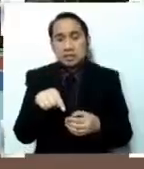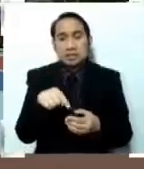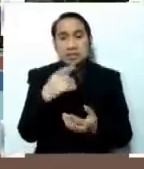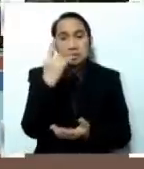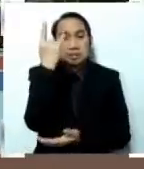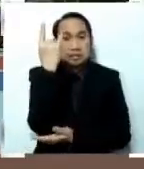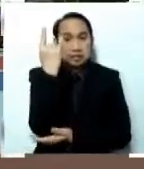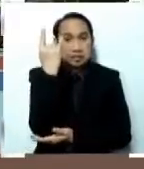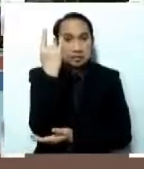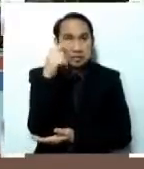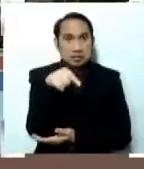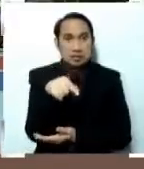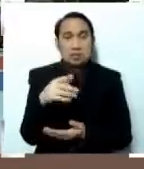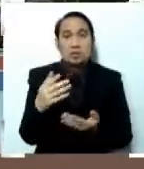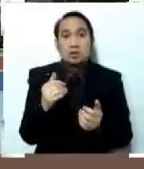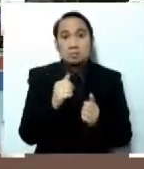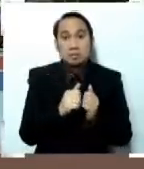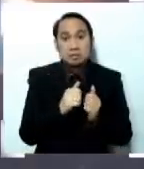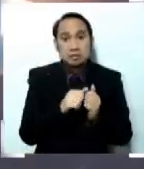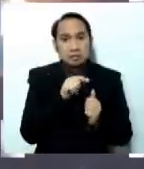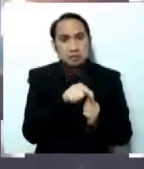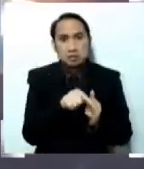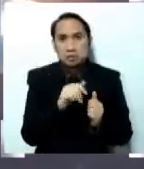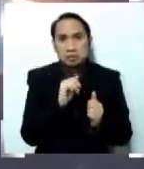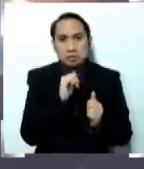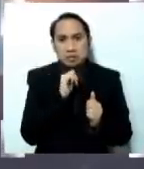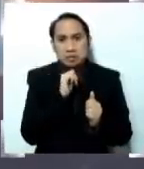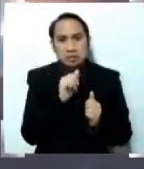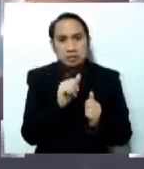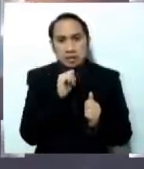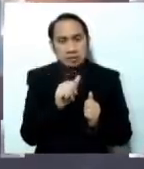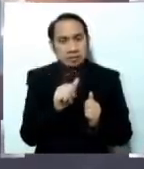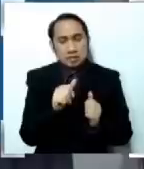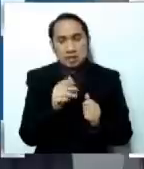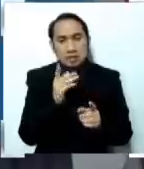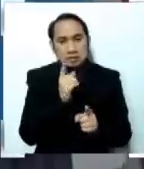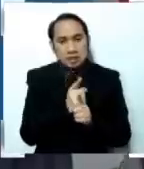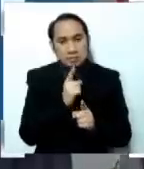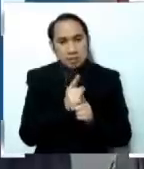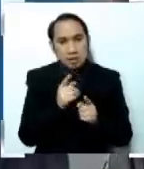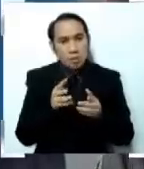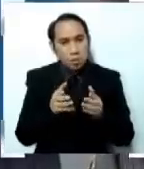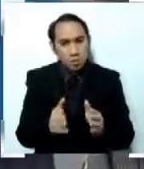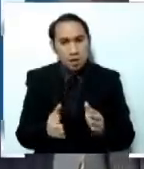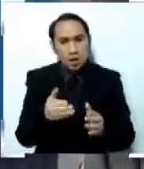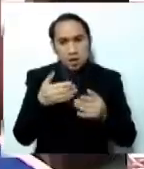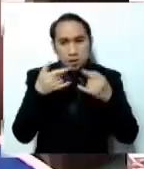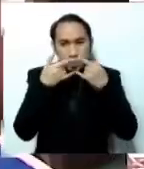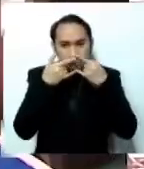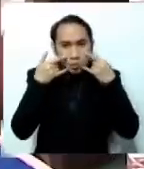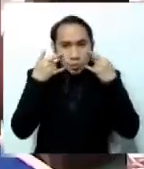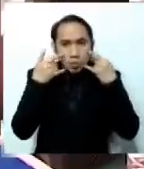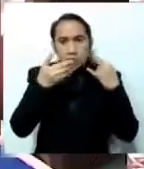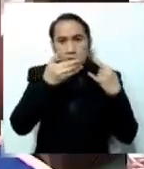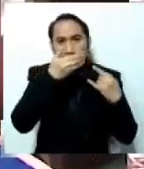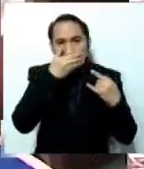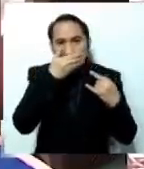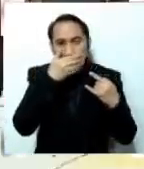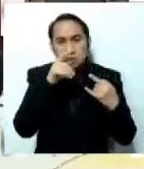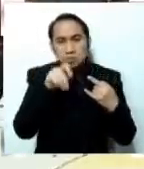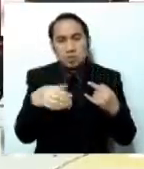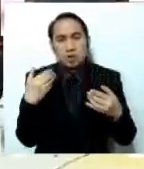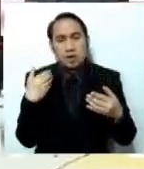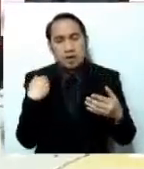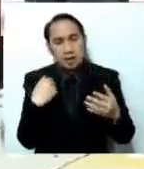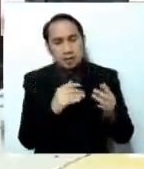mga nahuling hindi maayos ang pagkakasuot ng face mask sa Quezon City. Dito sila isinailalim sa profiling at